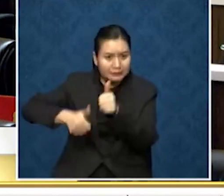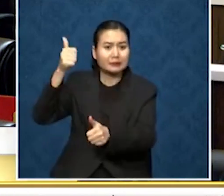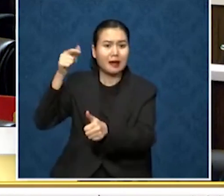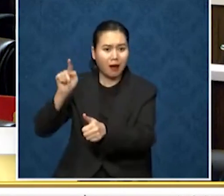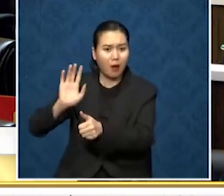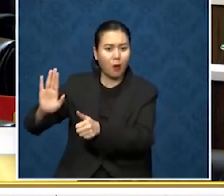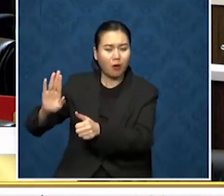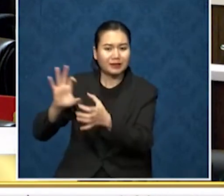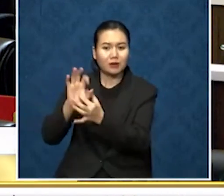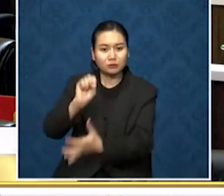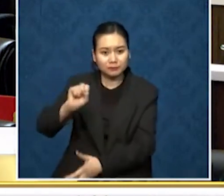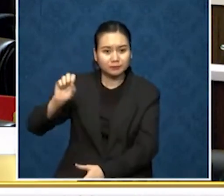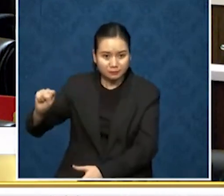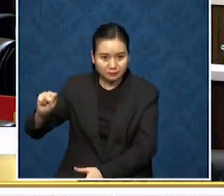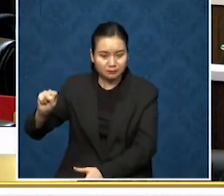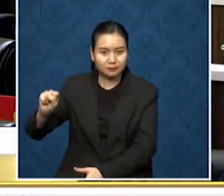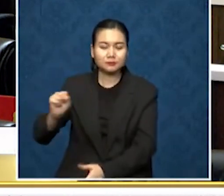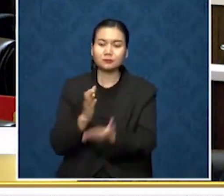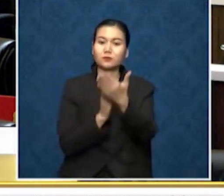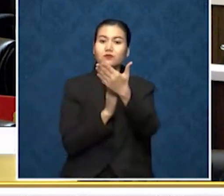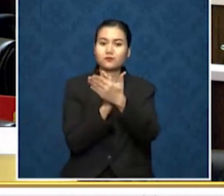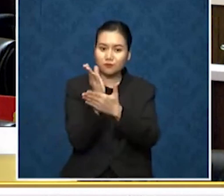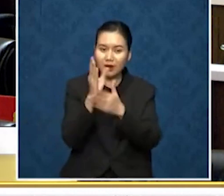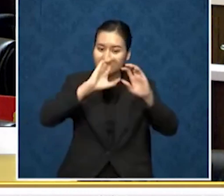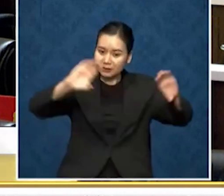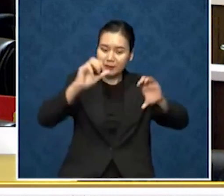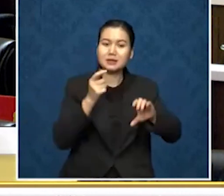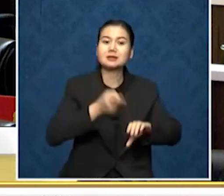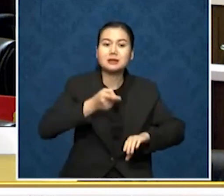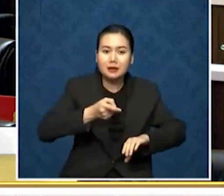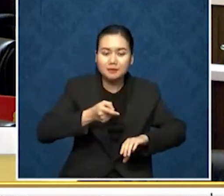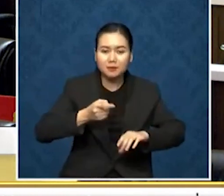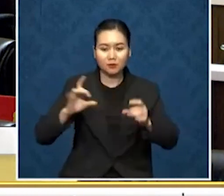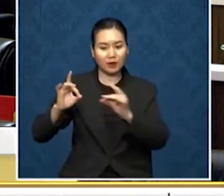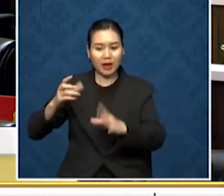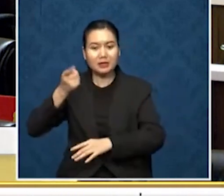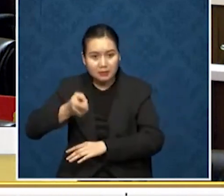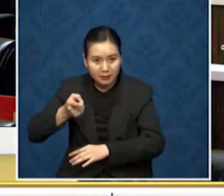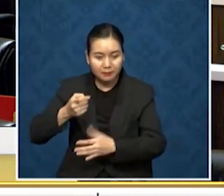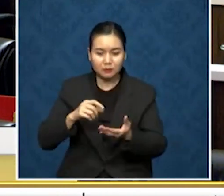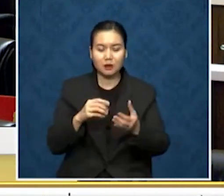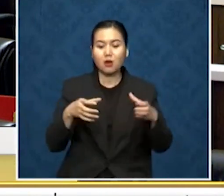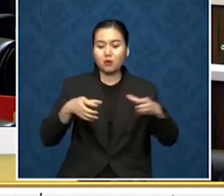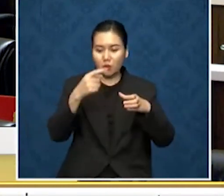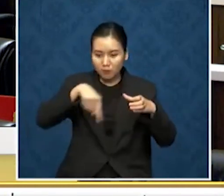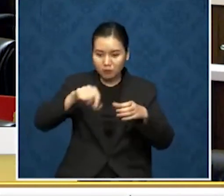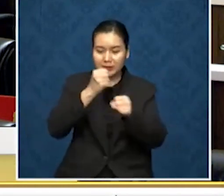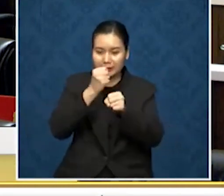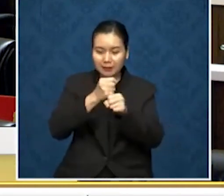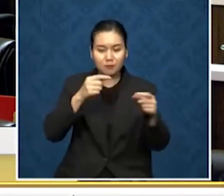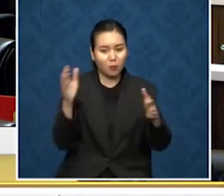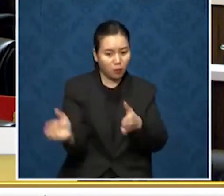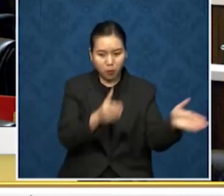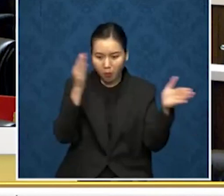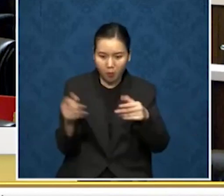จากสสที่เป็นทั้งฝ่ายรัฐบาลเดิมและฝ่ายค้านเดิมเพื่อส่งให้มีการดำเนินกระบวนการต่อไปใน